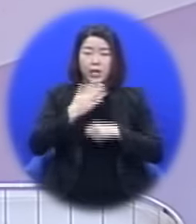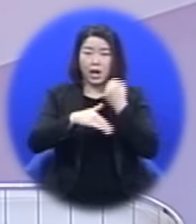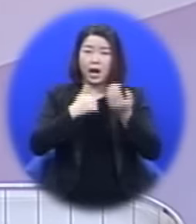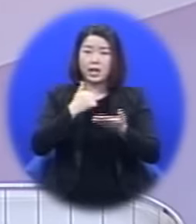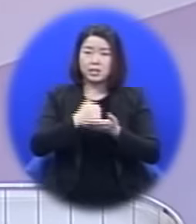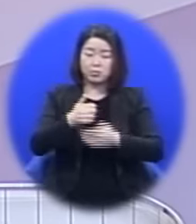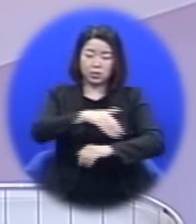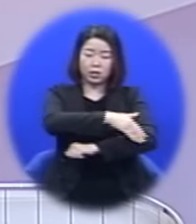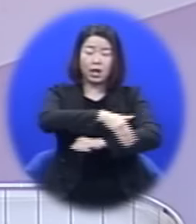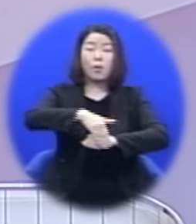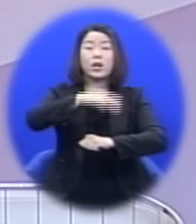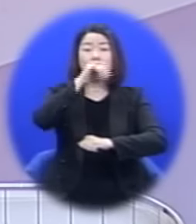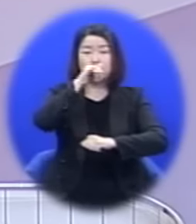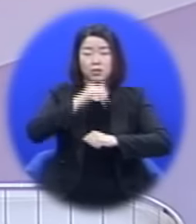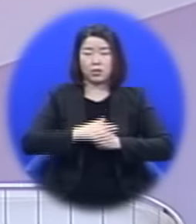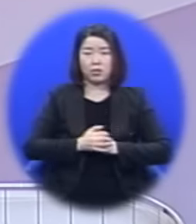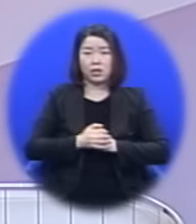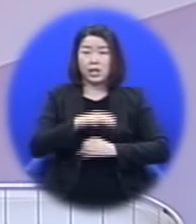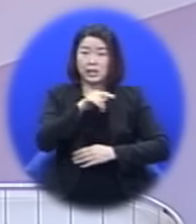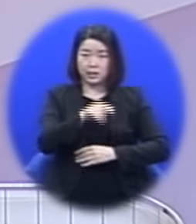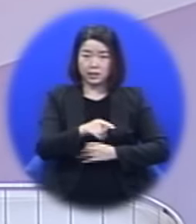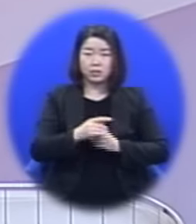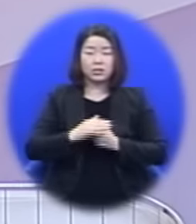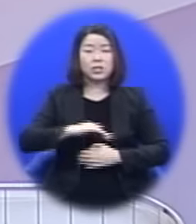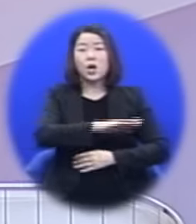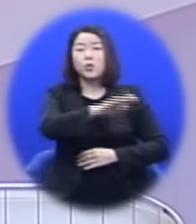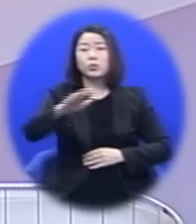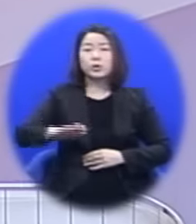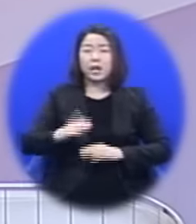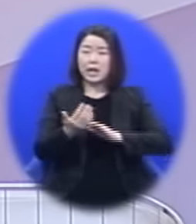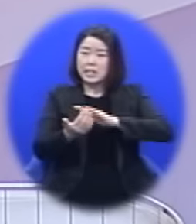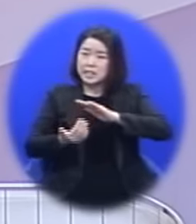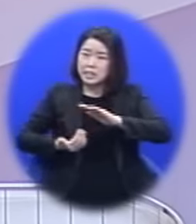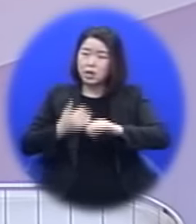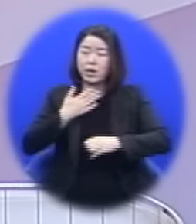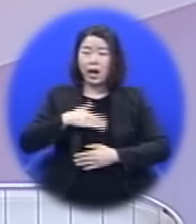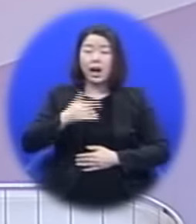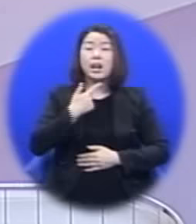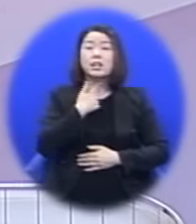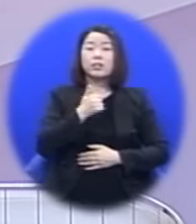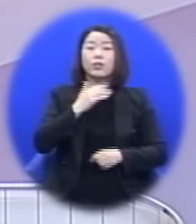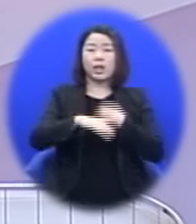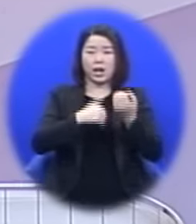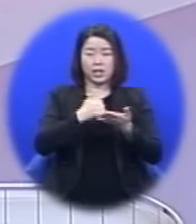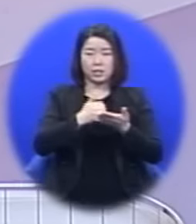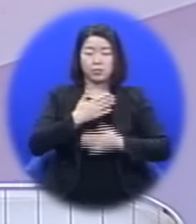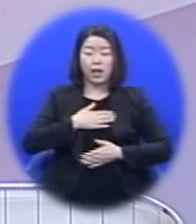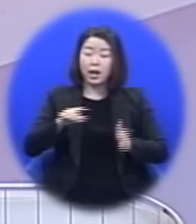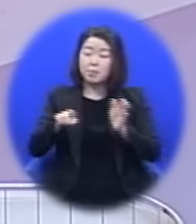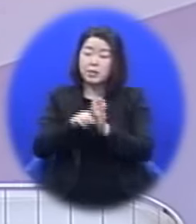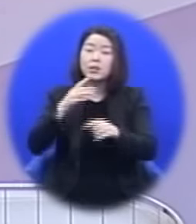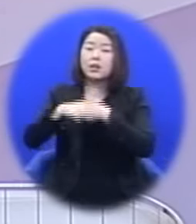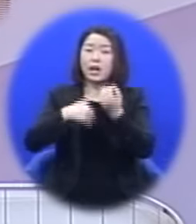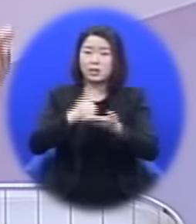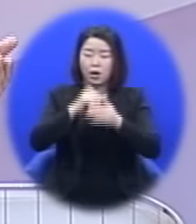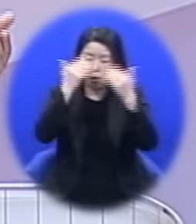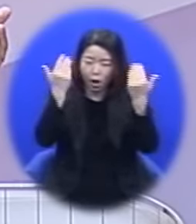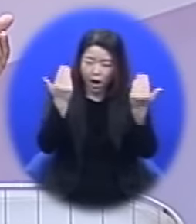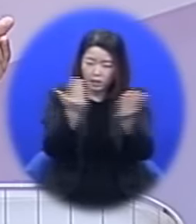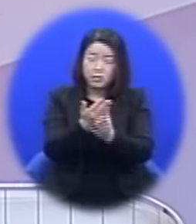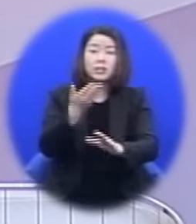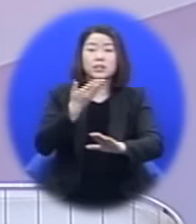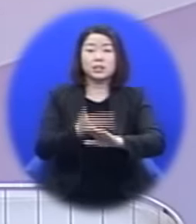하나님은 계획이 있습니다. 그것은 우리가 이전에 알던 하나님, 이전에 내가 믿던 하나님과 완전히